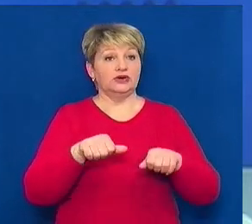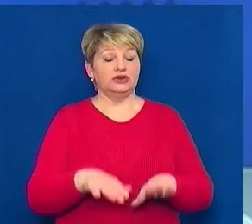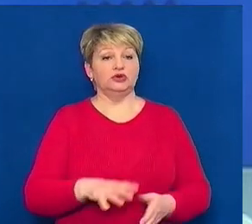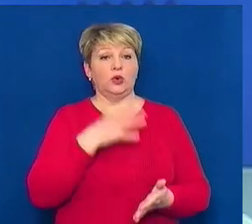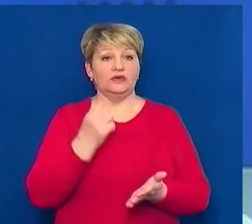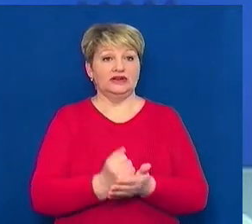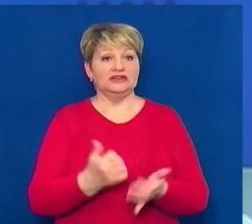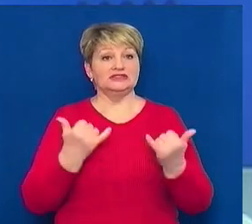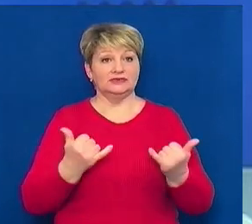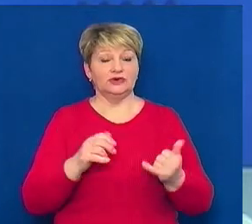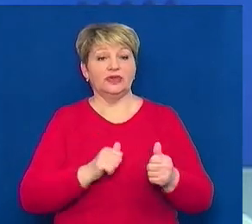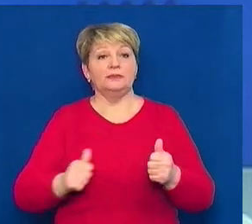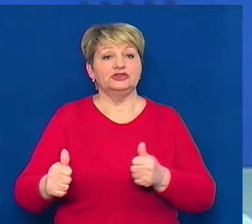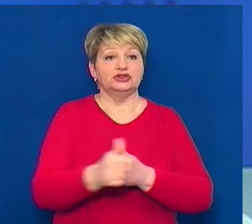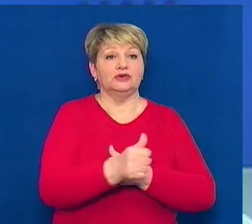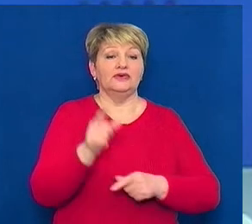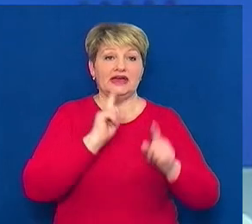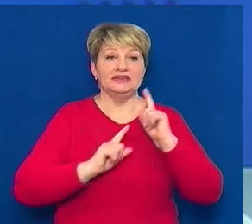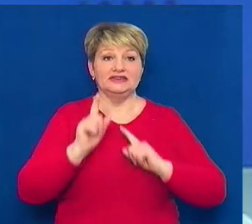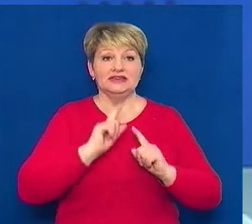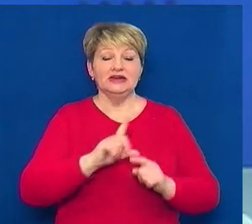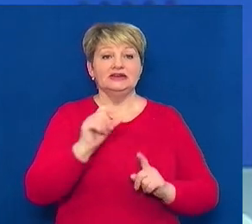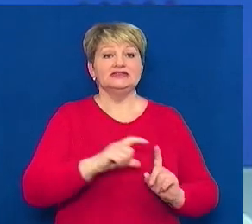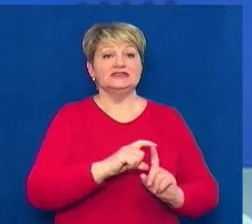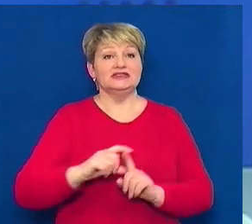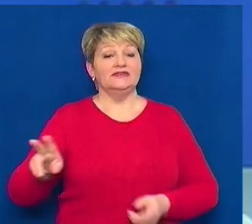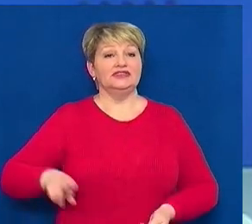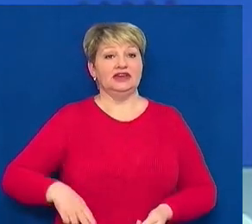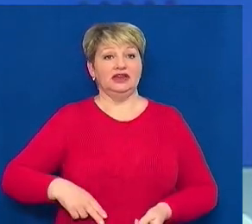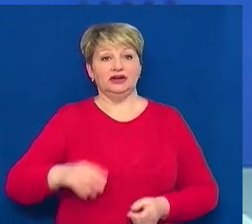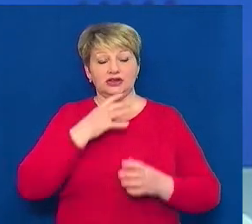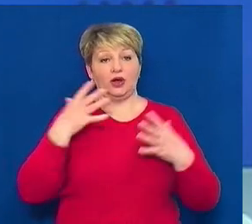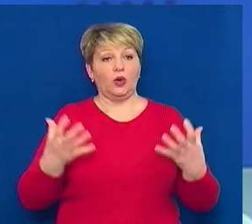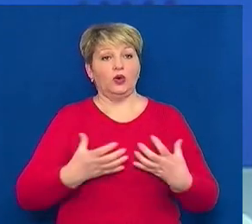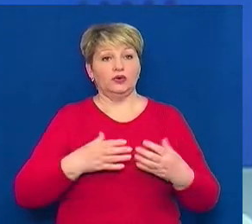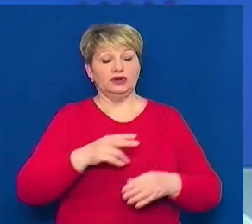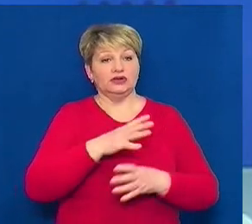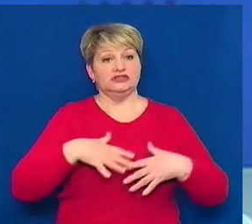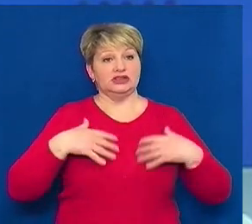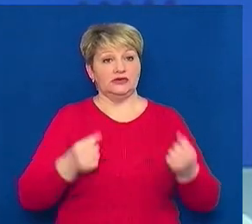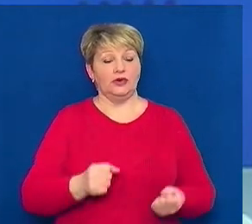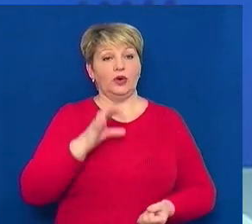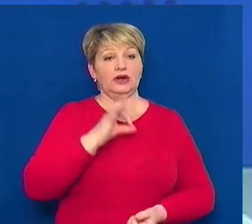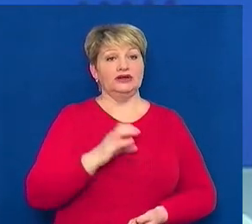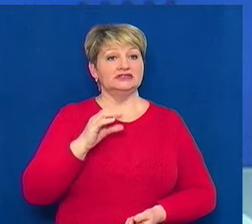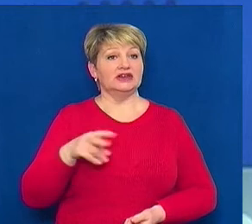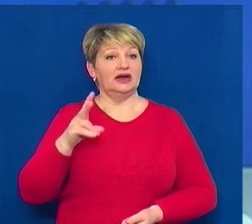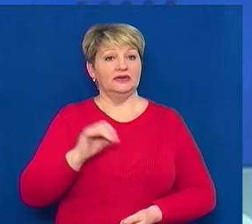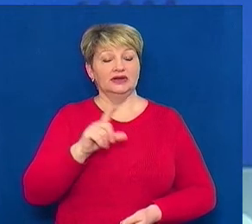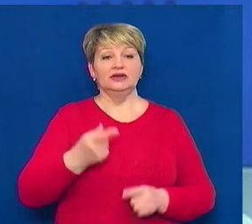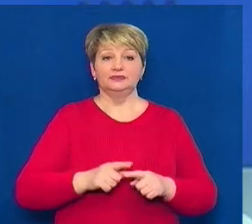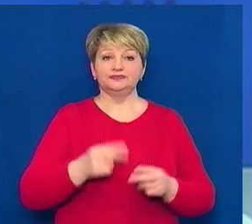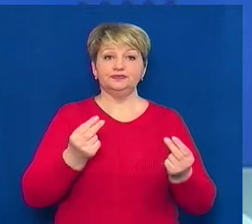на позачерговій сесії міськради. Зі слів директора Департаменту охорони здоров'я та медпослуг Олега Стадника, за ці